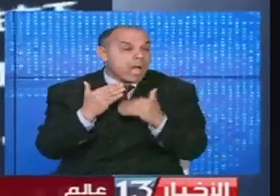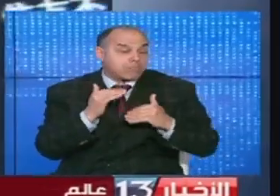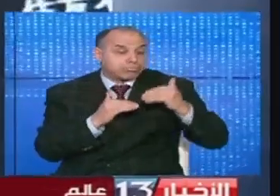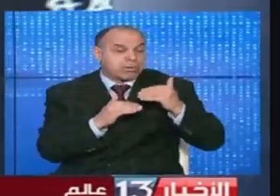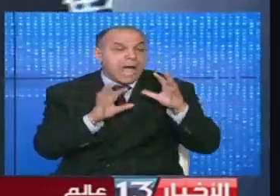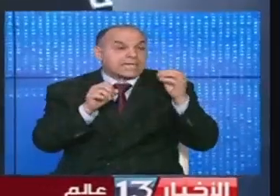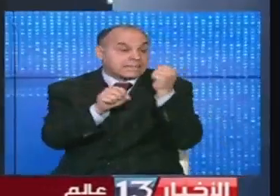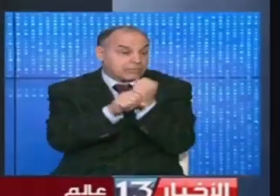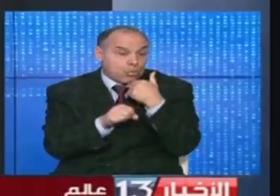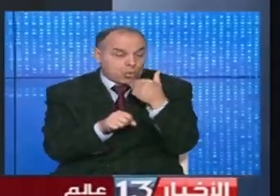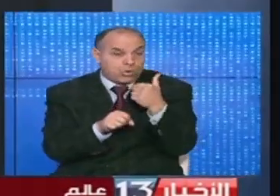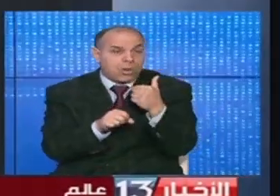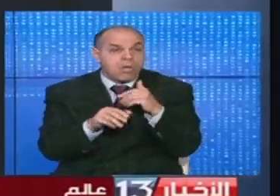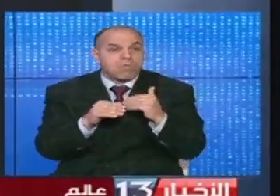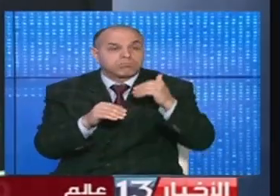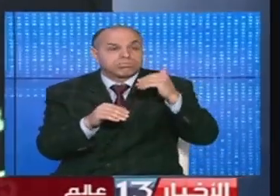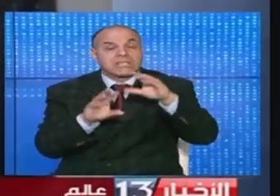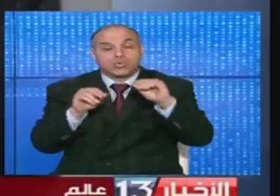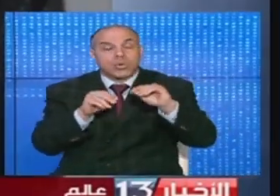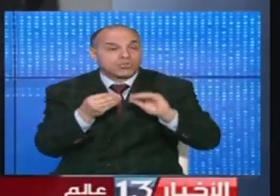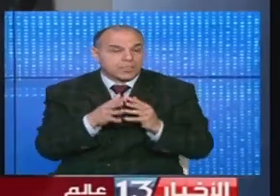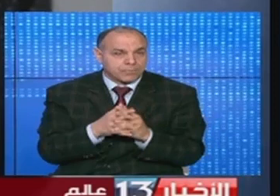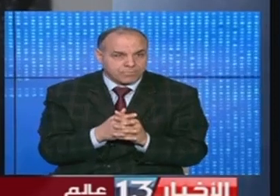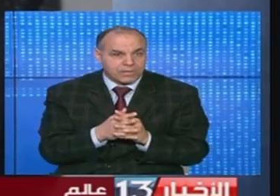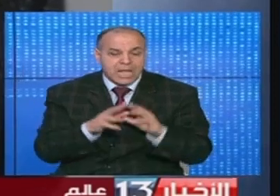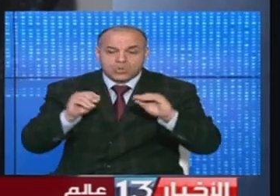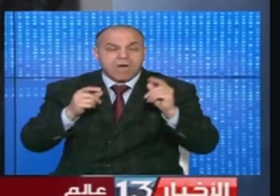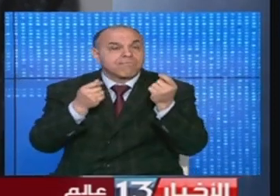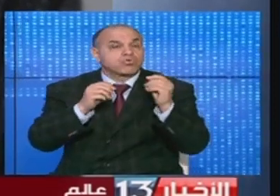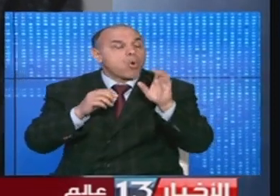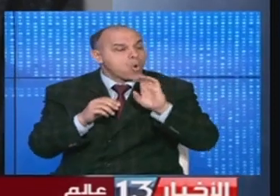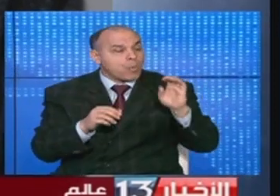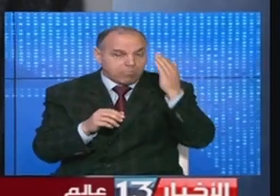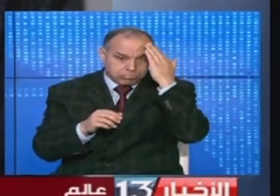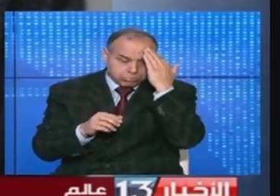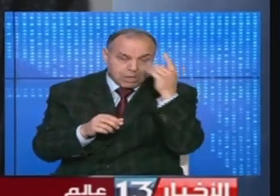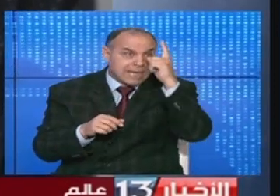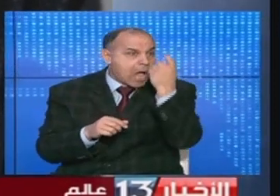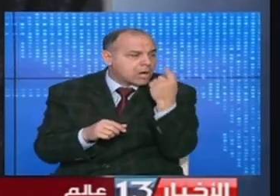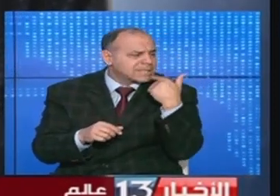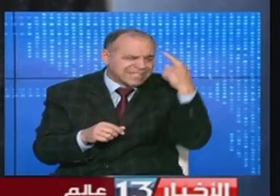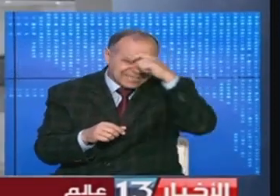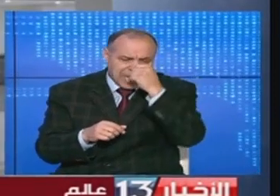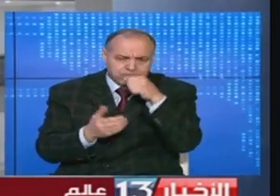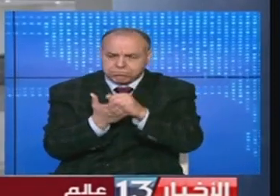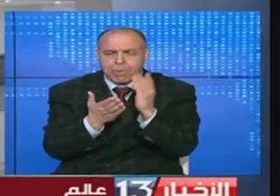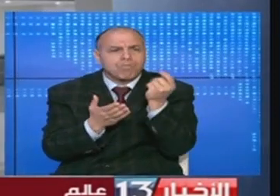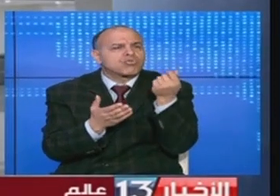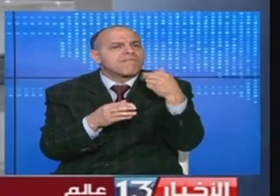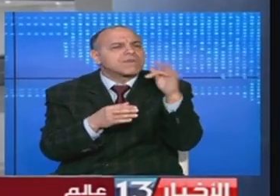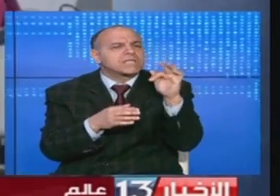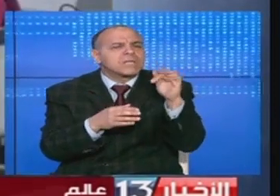عن عشر سنوات مع تنامي الدور الاسواق الماليه الاوروبيه عرفت يوما صعبا امس بعد ان سجلت البورصه الفرنسيه